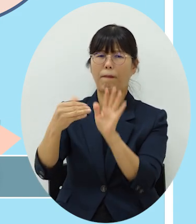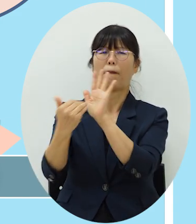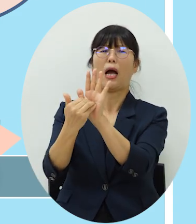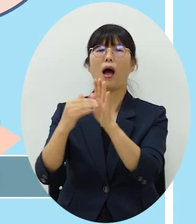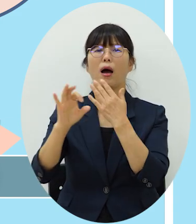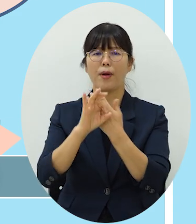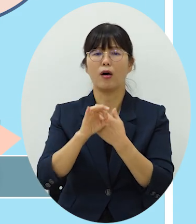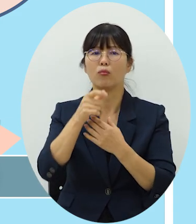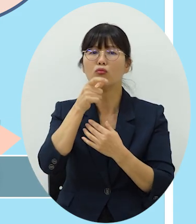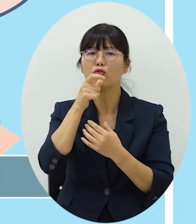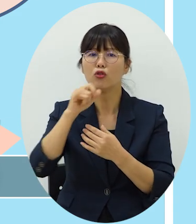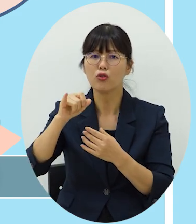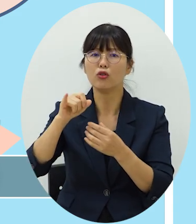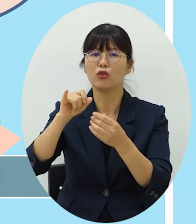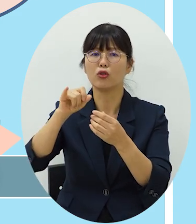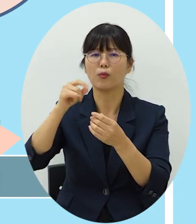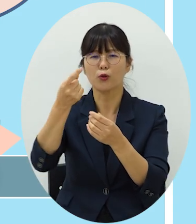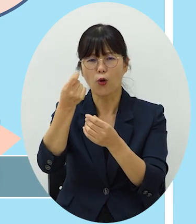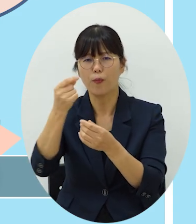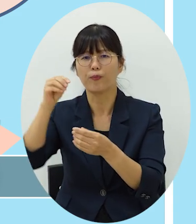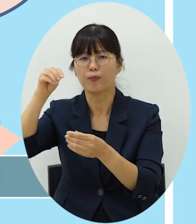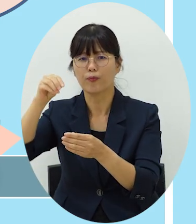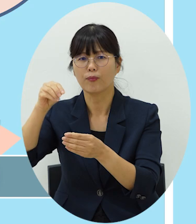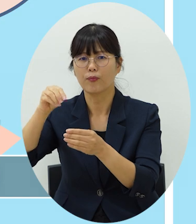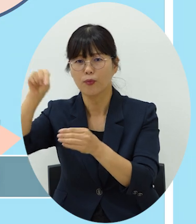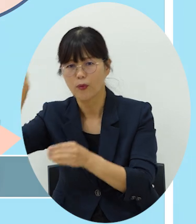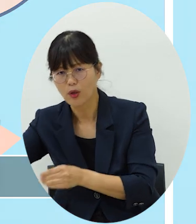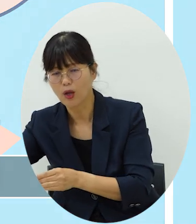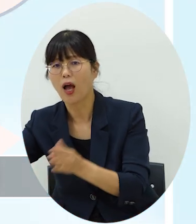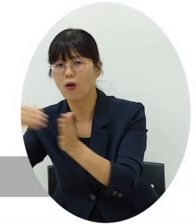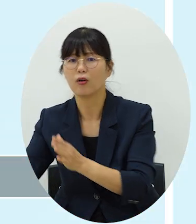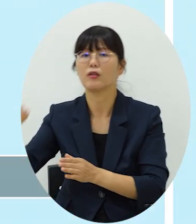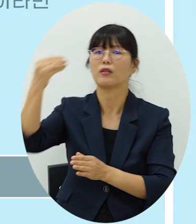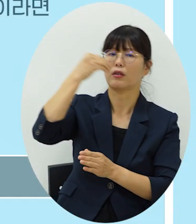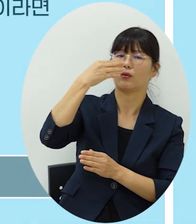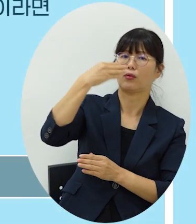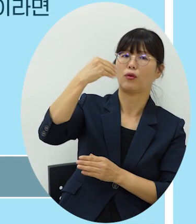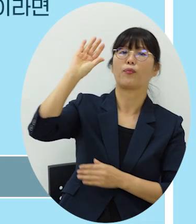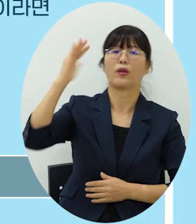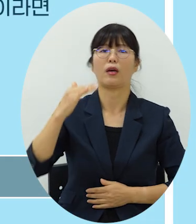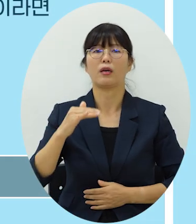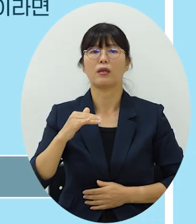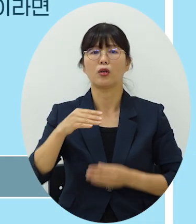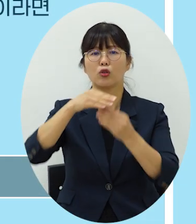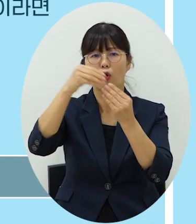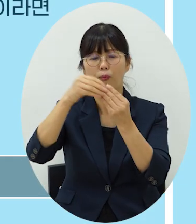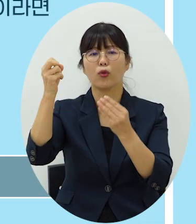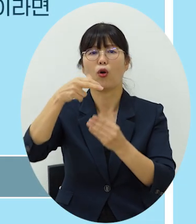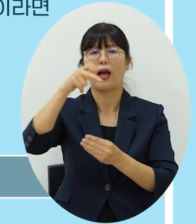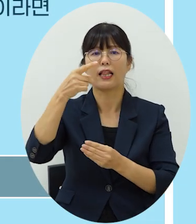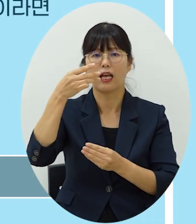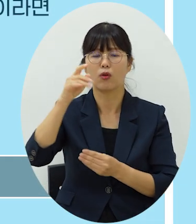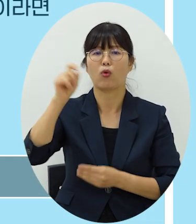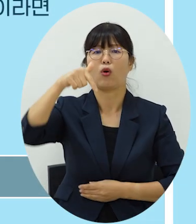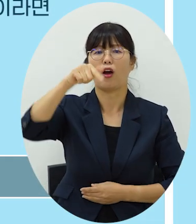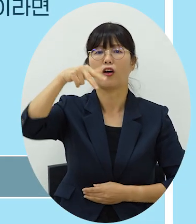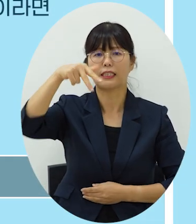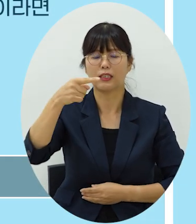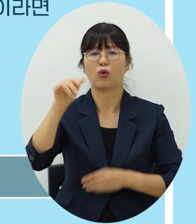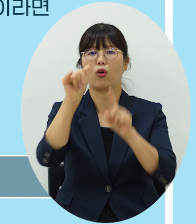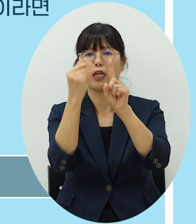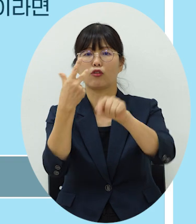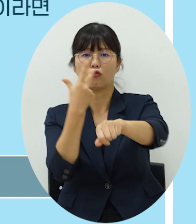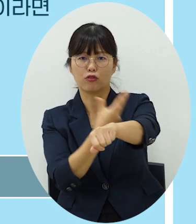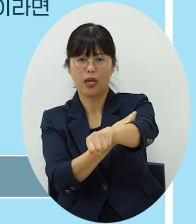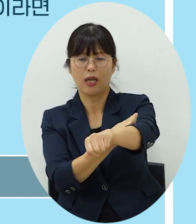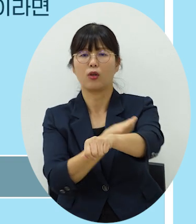멸균 생리식염수를 소량 떨어뜨린 후 흡인하면 도움이 됩니다. 알코올솜, 카테터, 거즈, 일회용